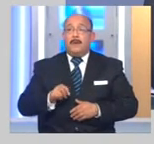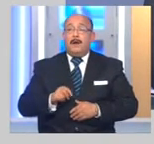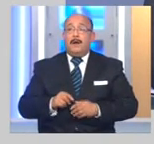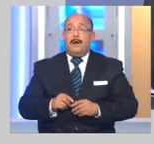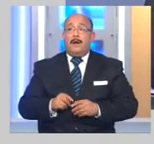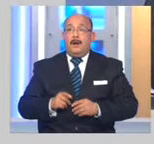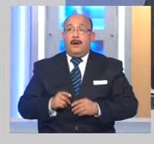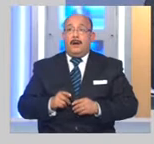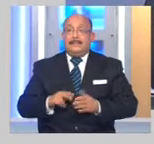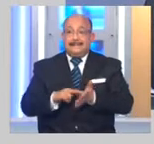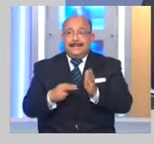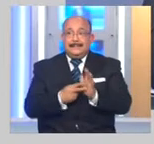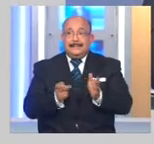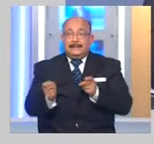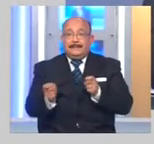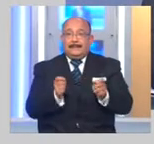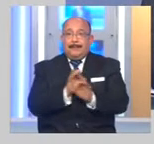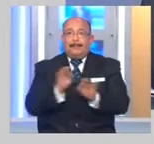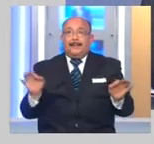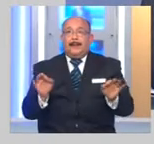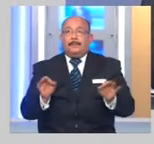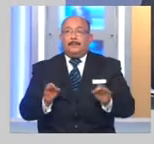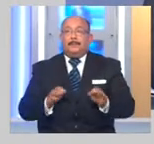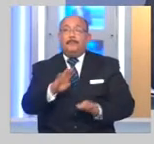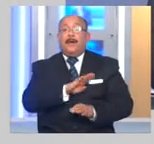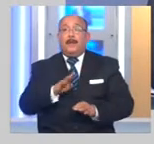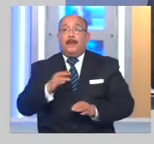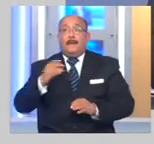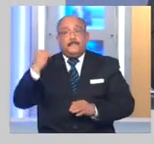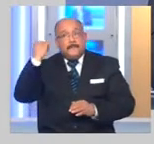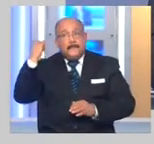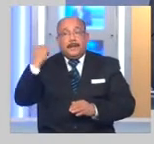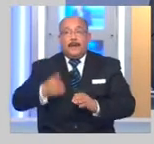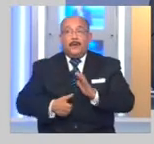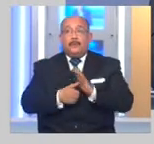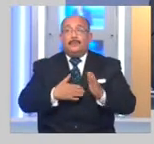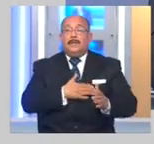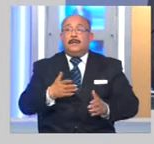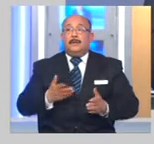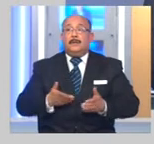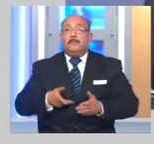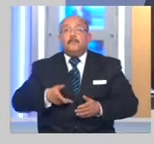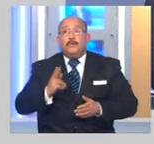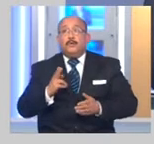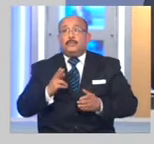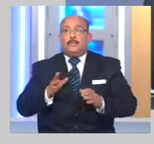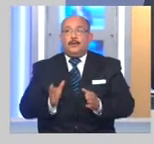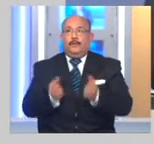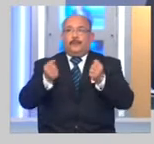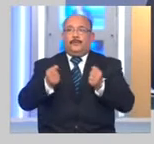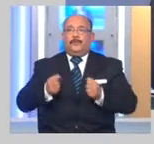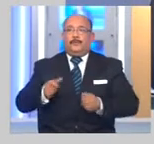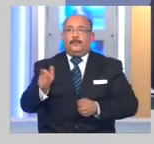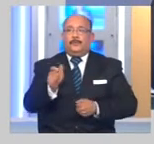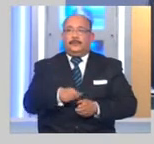يؤكد أن الرسالة وصلت بشكل واضح. وإضافة إلى ذلك، فهو يضع كثيرا من الأمور